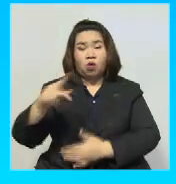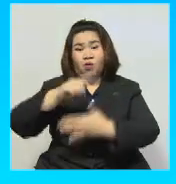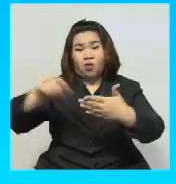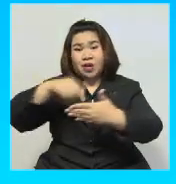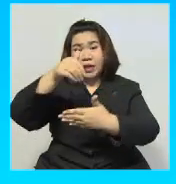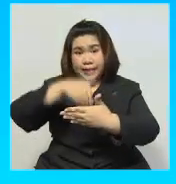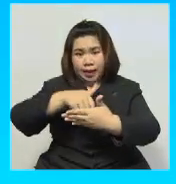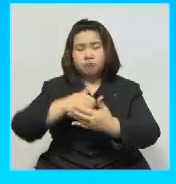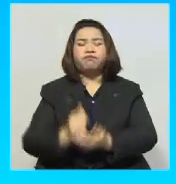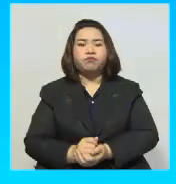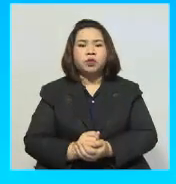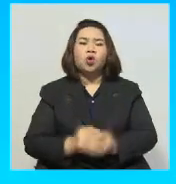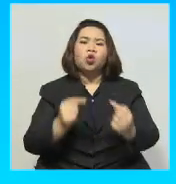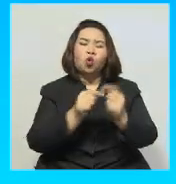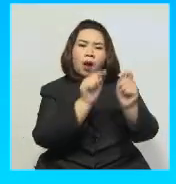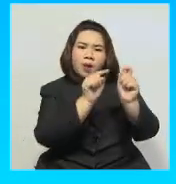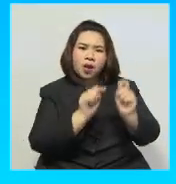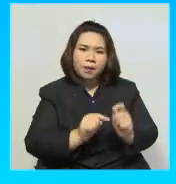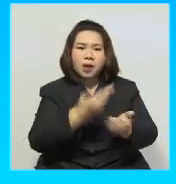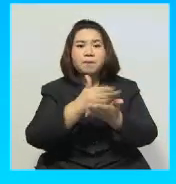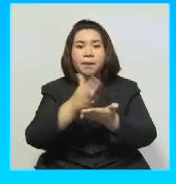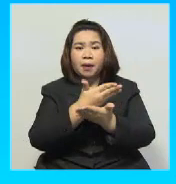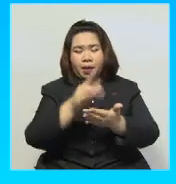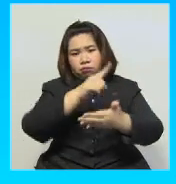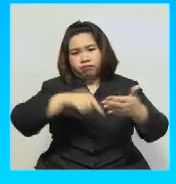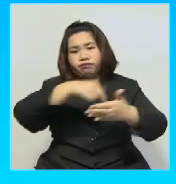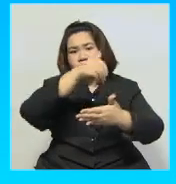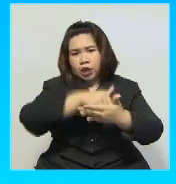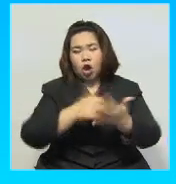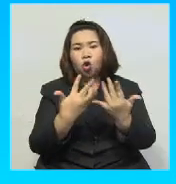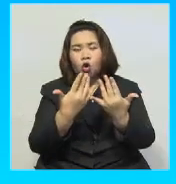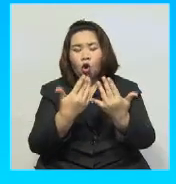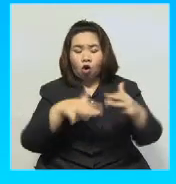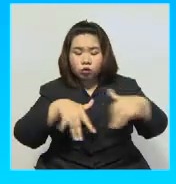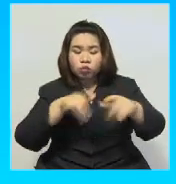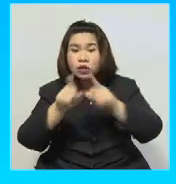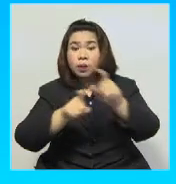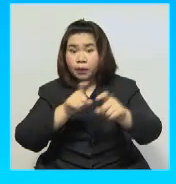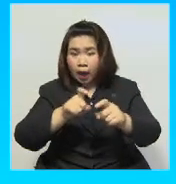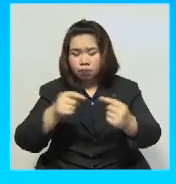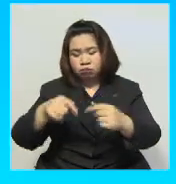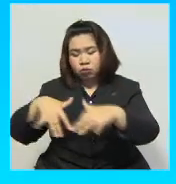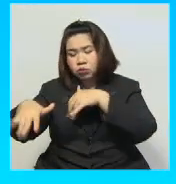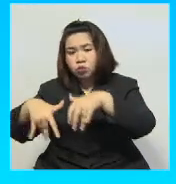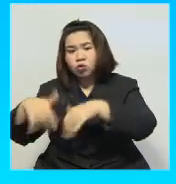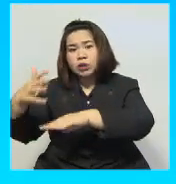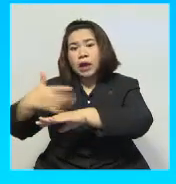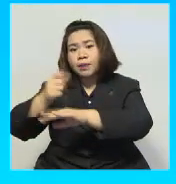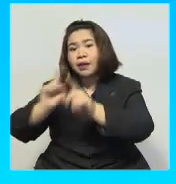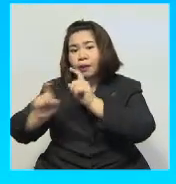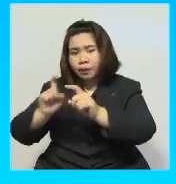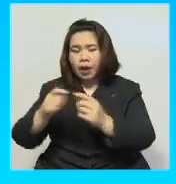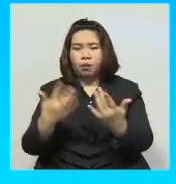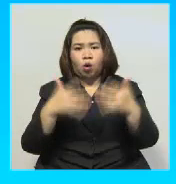2562ซึ่งการแบ่งเขตเลือกตั้งขณะนี้อยู่ระหว่างการรับฟังความคิดเห็นจากประชาชนและนักการเมืองคาดว่าจะแล้วเสร็จในวัน